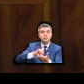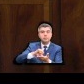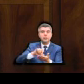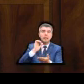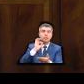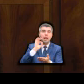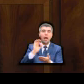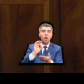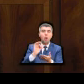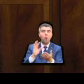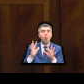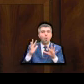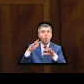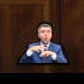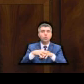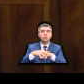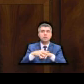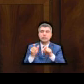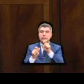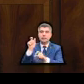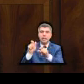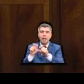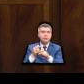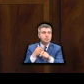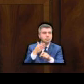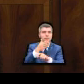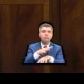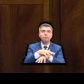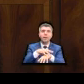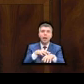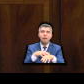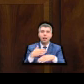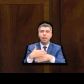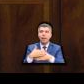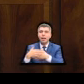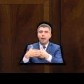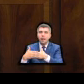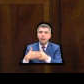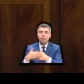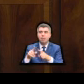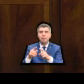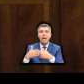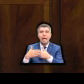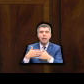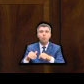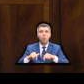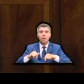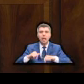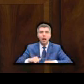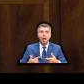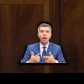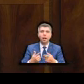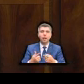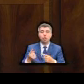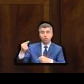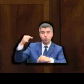خلق نوع من الأقطاب أو المديريات الجهوية لتقريب بعض المهام الإدارية المتقاربة، وأيضا تحديد